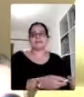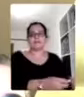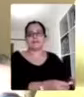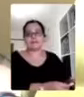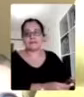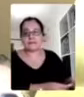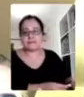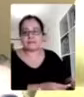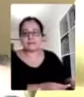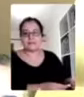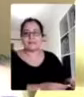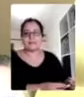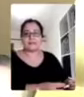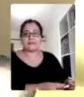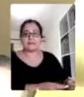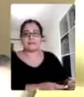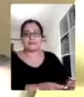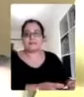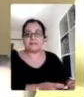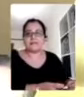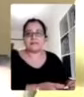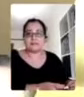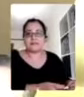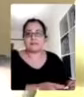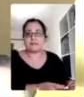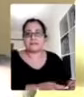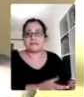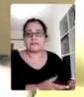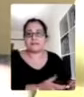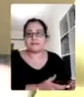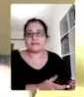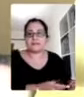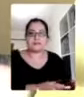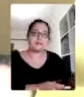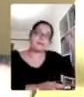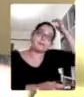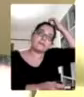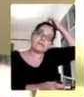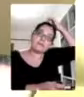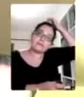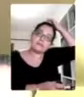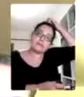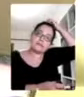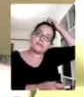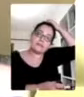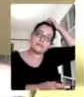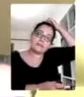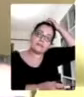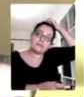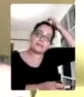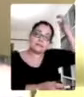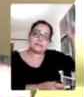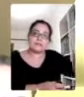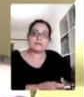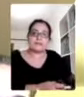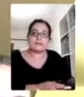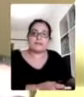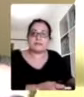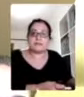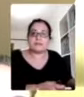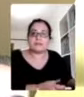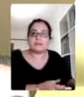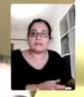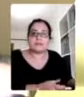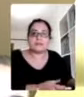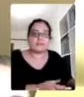burada satılamayacak hale gelmesi. Hatta geçen yayında mı hesabını yapmıştık Elif Hanım'a hatırlamıyorum o kadar da çok kişiye göstermişimdir ben. Yani